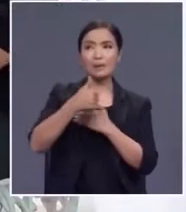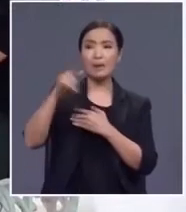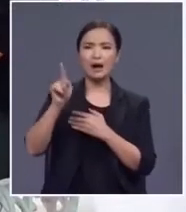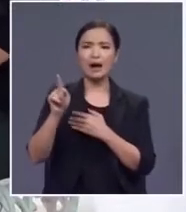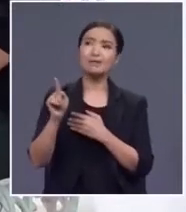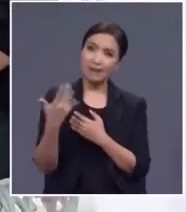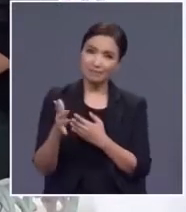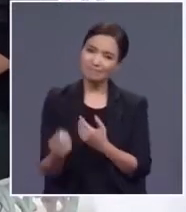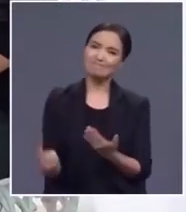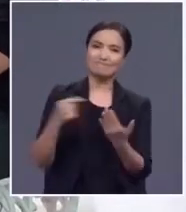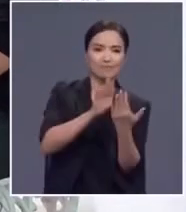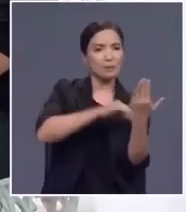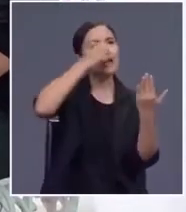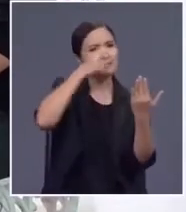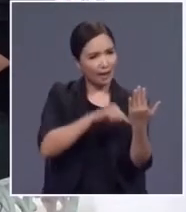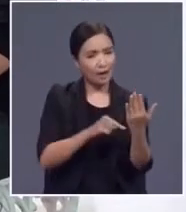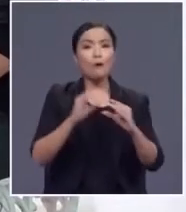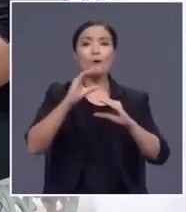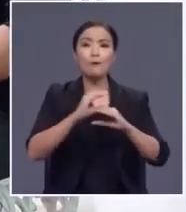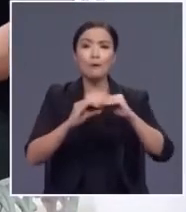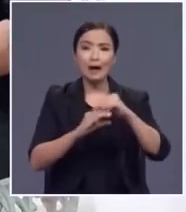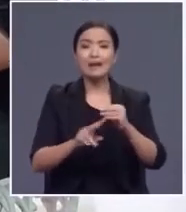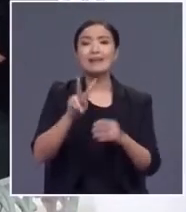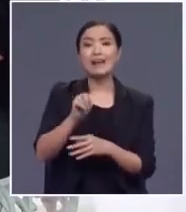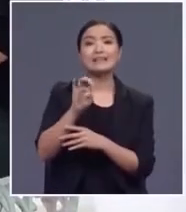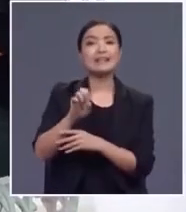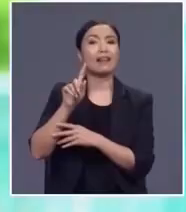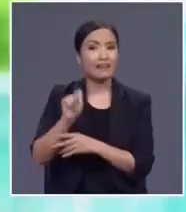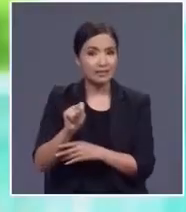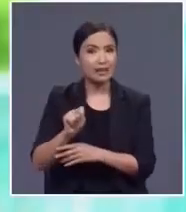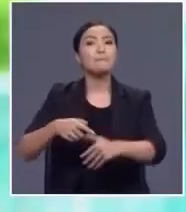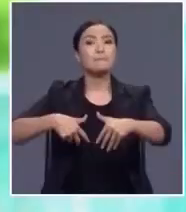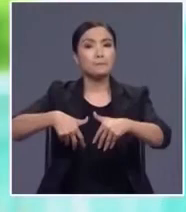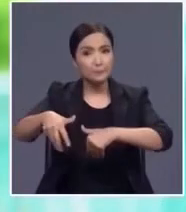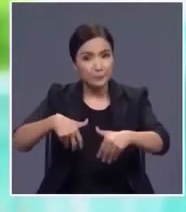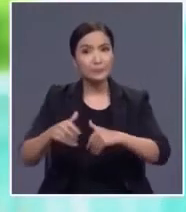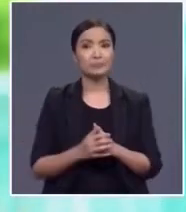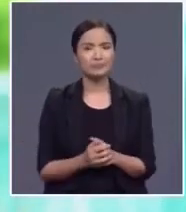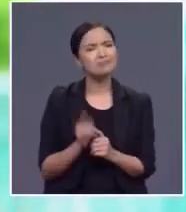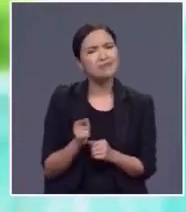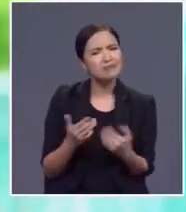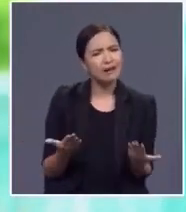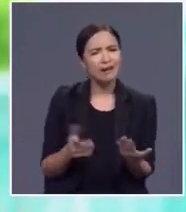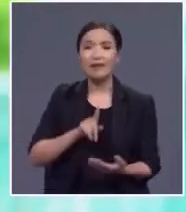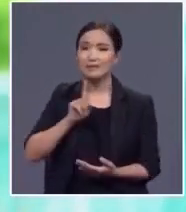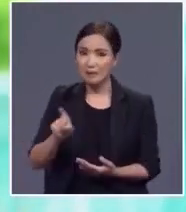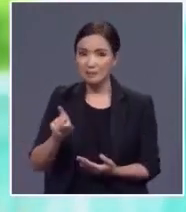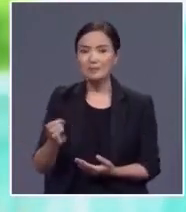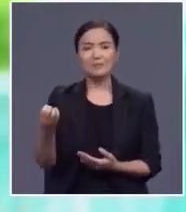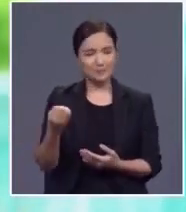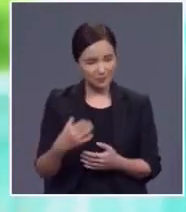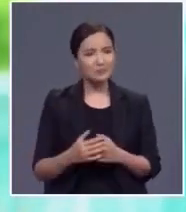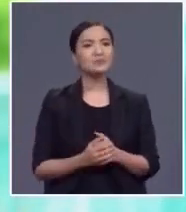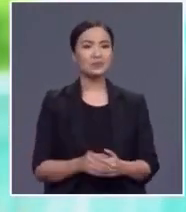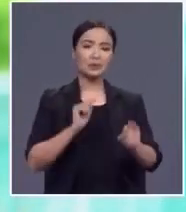ายในประเทศนะครับโครงการเน็ตประชารัฐวันนี้คืบหน้าไปถึงไหนอย่างไรแล้วครับ ก็ต้องขออนุญาตเรียนเพื่อเสริมต่อ ครับ เมื่อสักครู่ที่เราคุยกัน